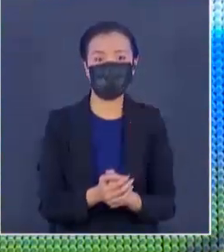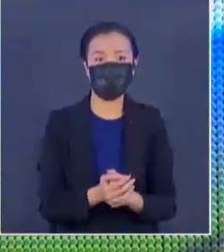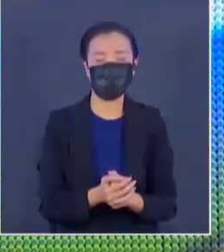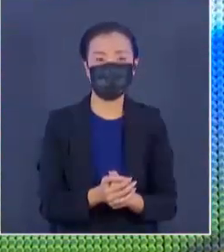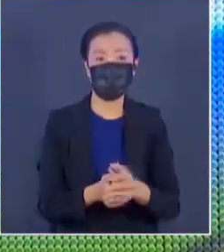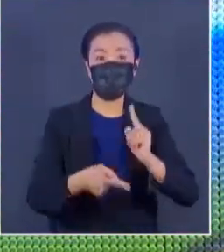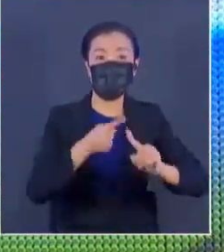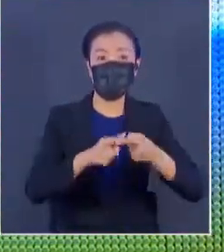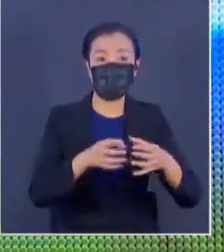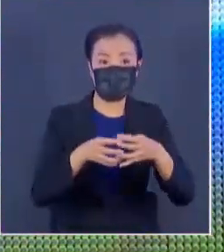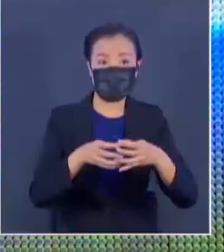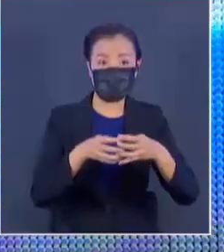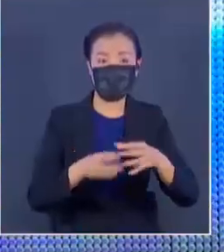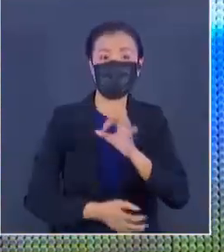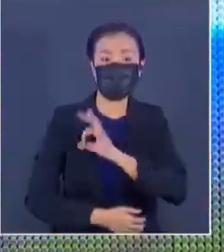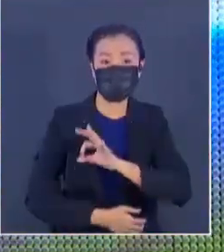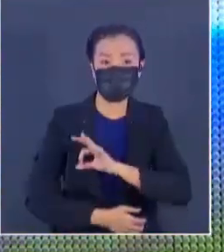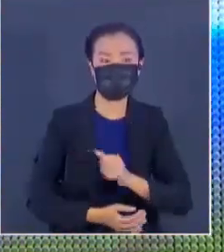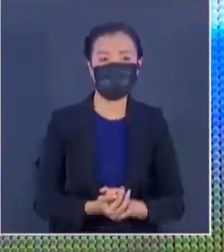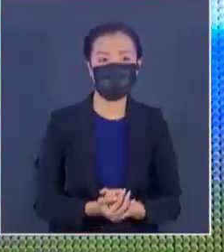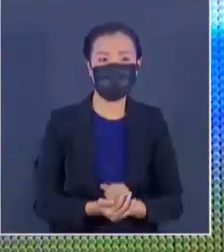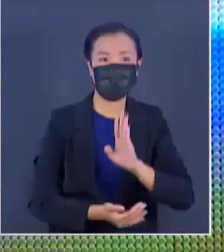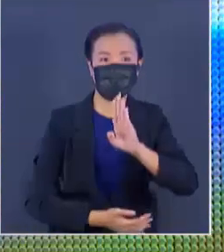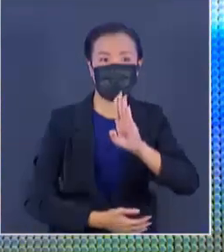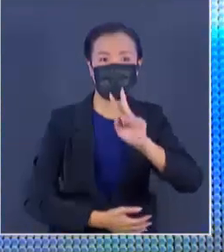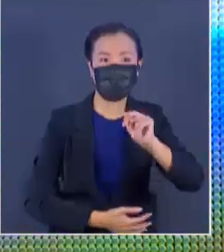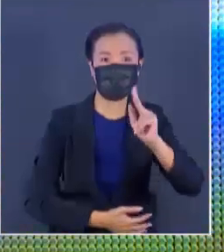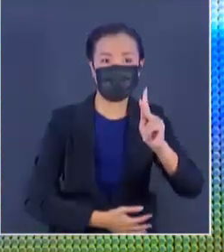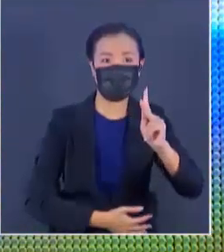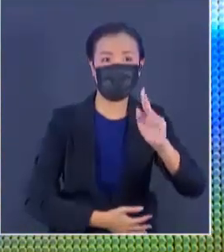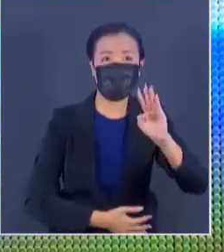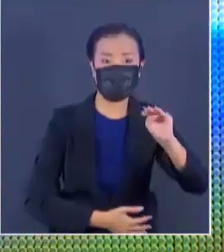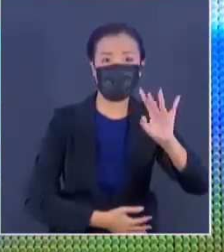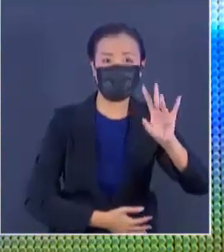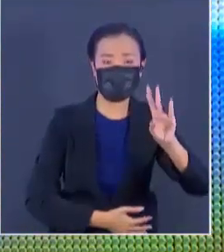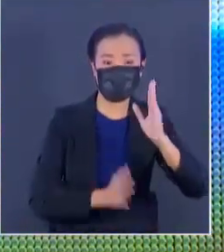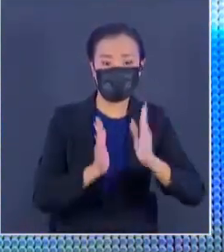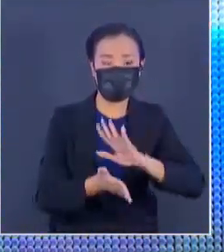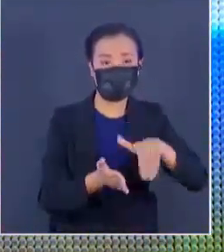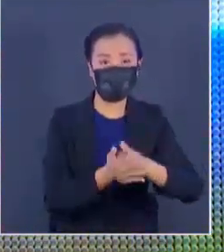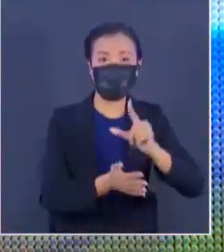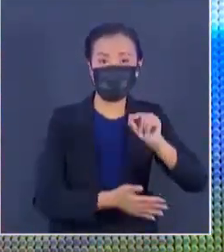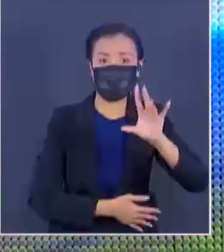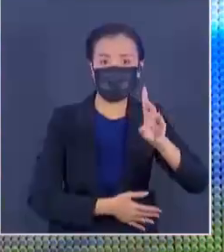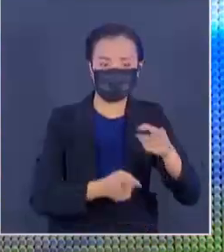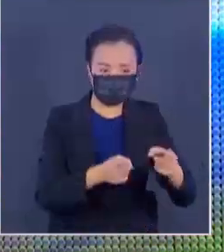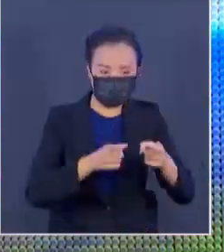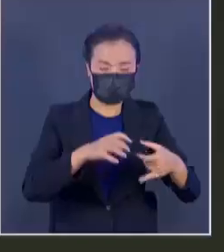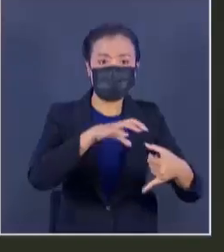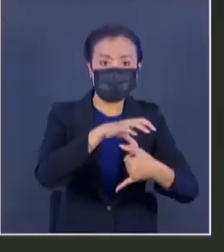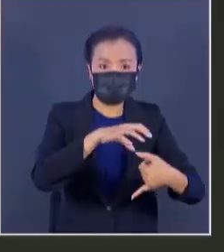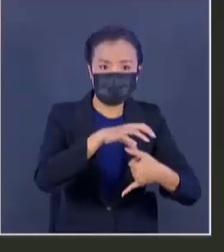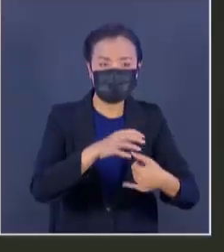งผลให้เพื่อนๆสมาชิกในวงค่ะทั้ง BNK48 แล้วก็ CGM48 ทั้งหมด27คนต้องเข้ารับการกักตัวทันทีค่ะ